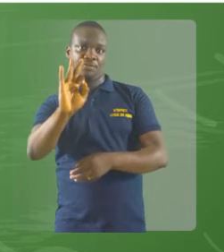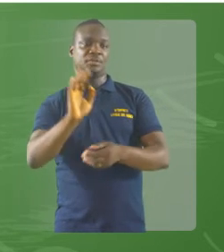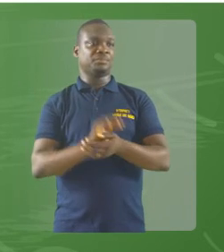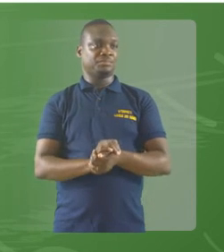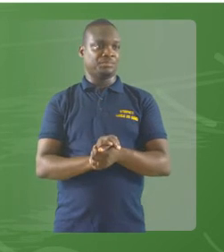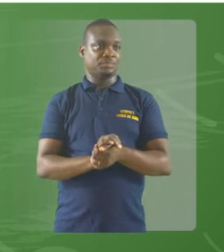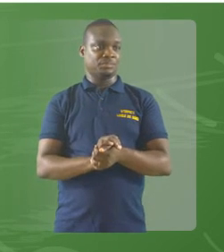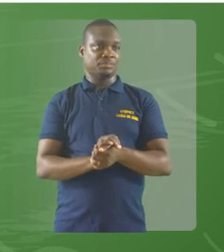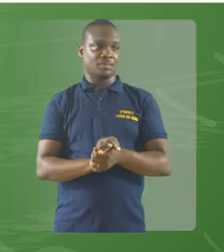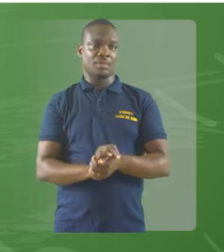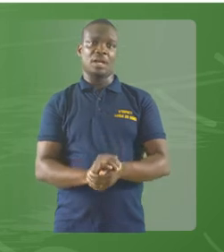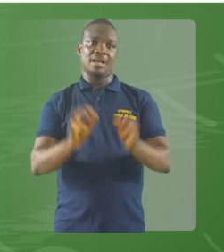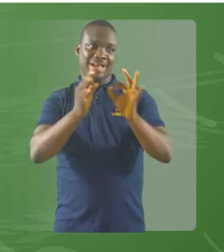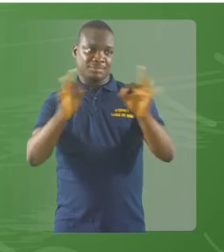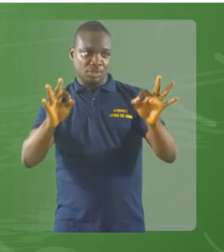L'expression Z'